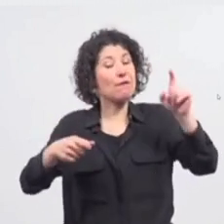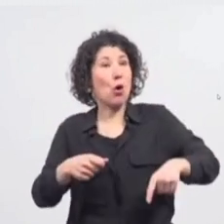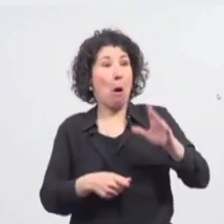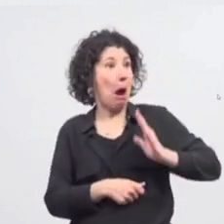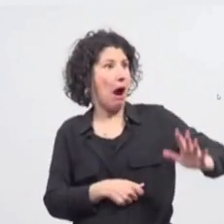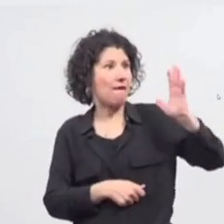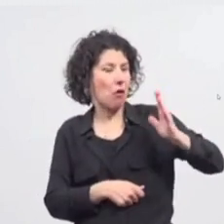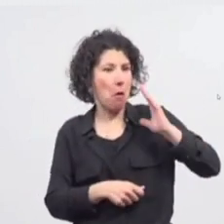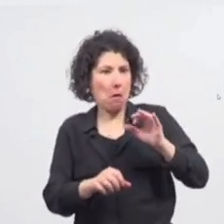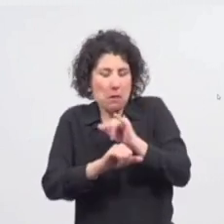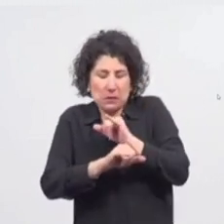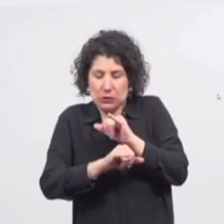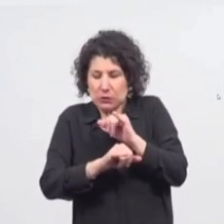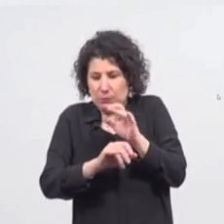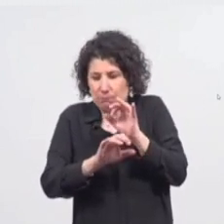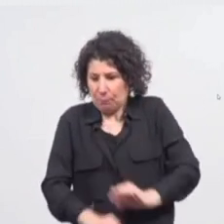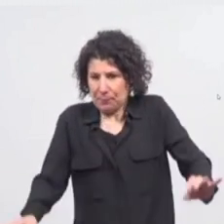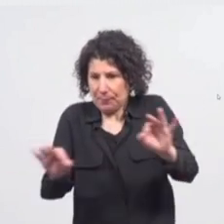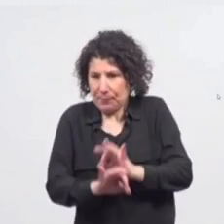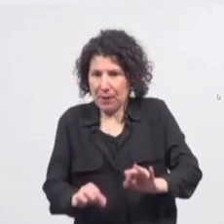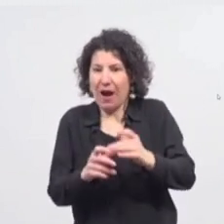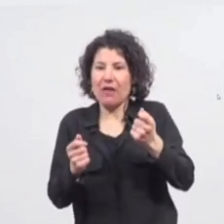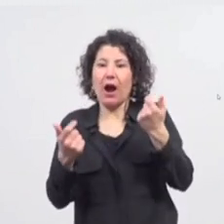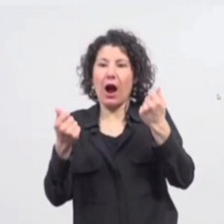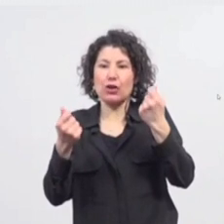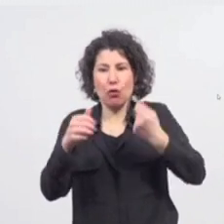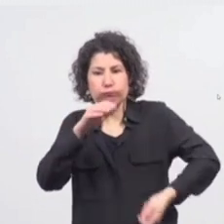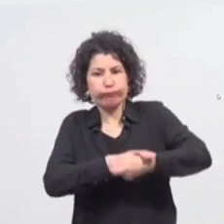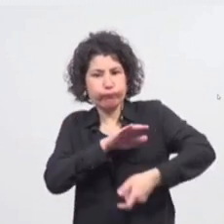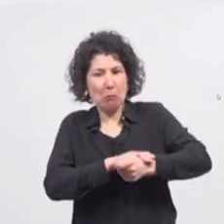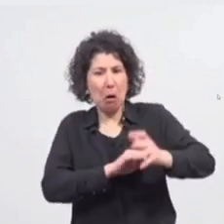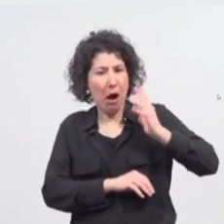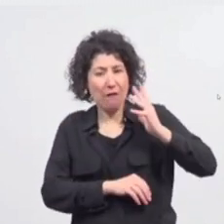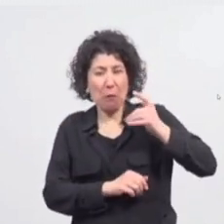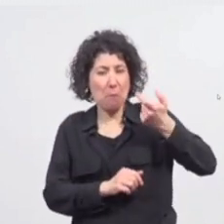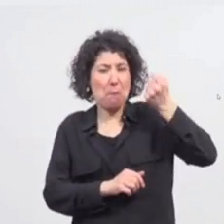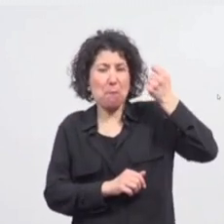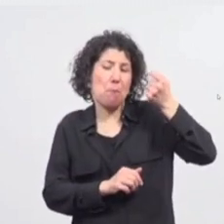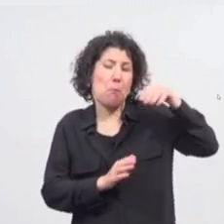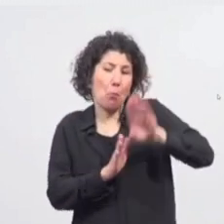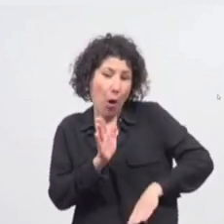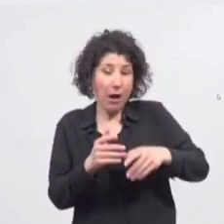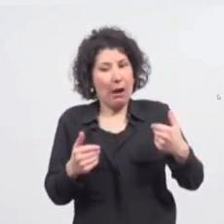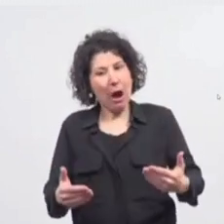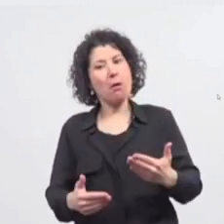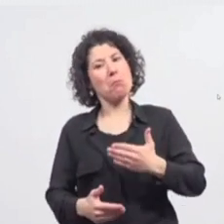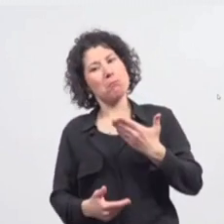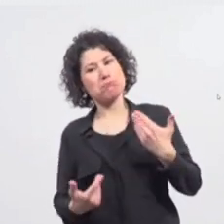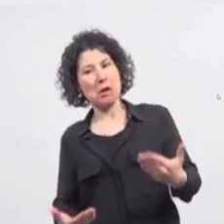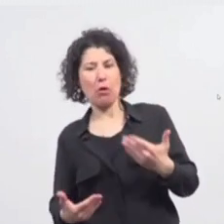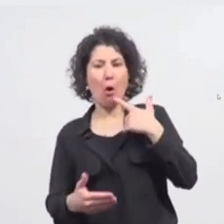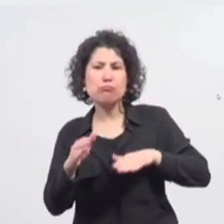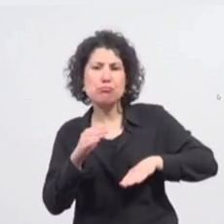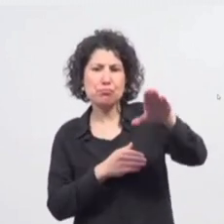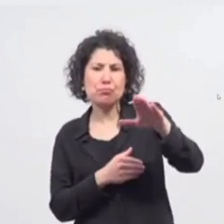pas eu autant de moyens qui sont dédiés à la culture. C'est pour cela que c'est important qu'on le garde haut dans l'agenda politique et